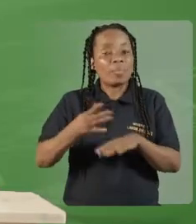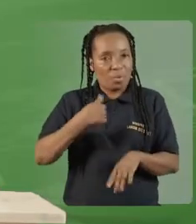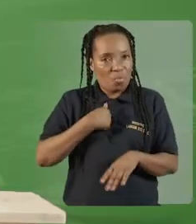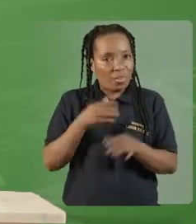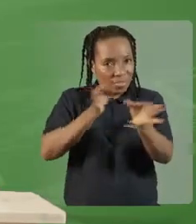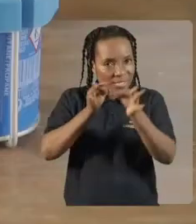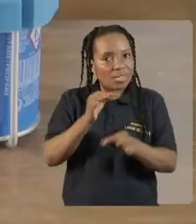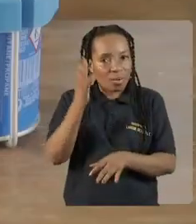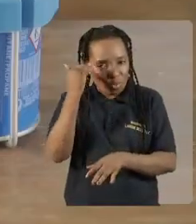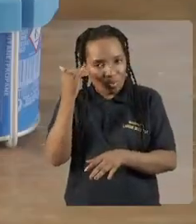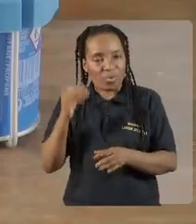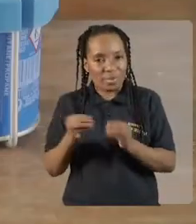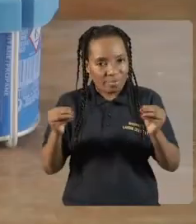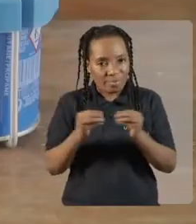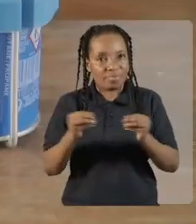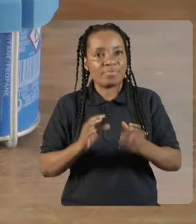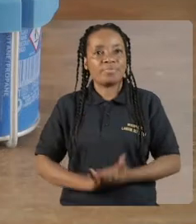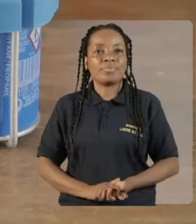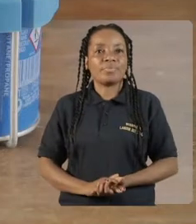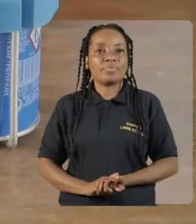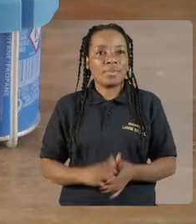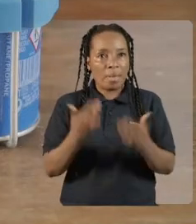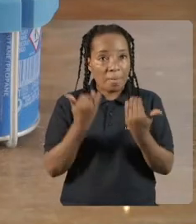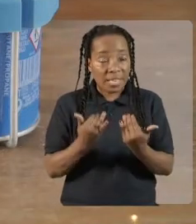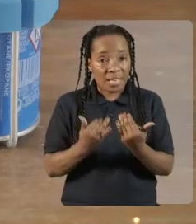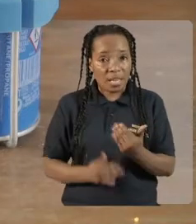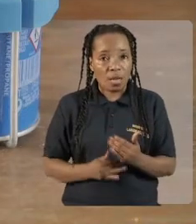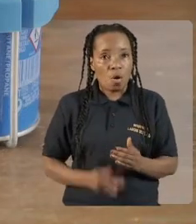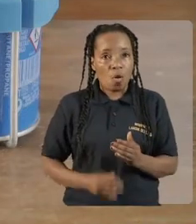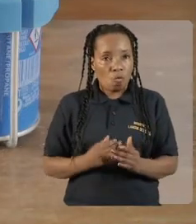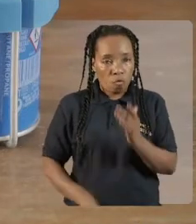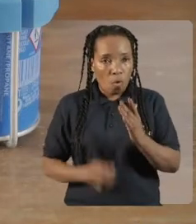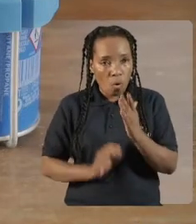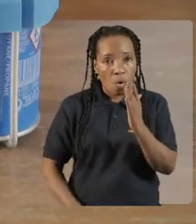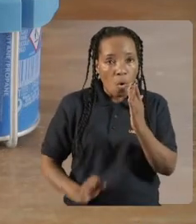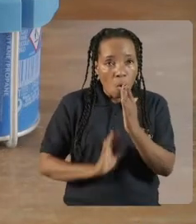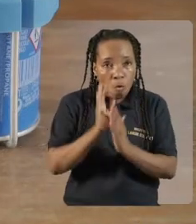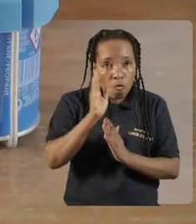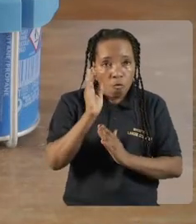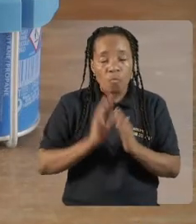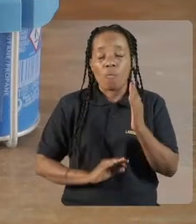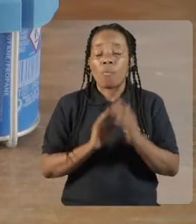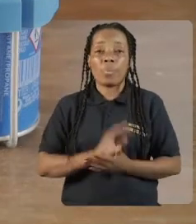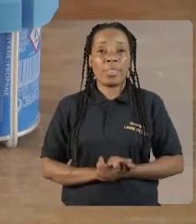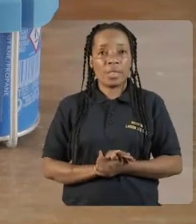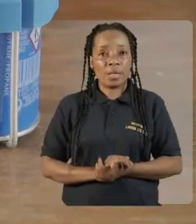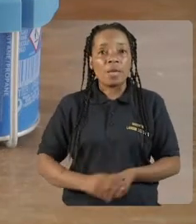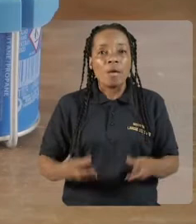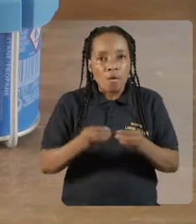déterminé plus tard. Portons à incandescence la paille de fer. Nous voyons des